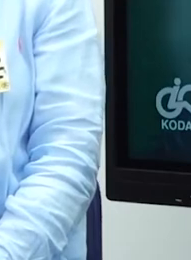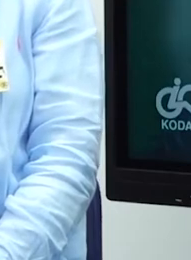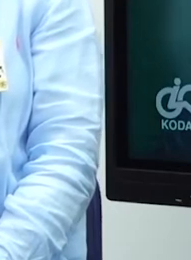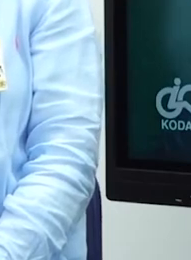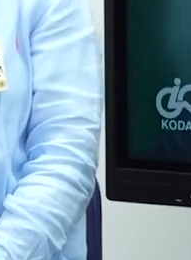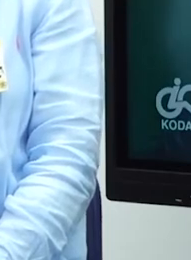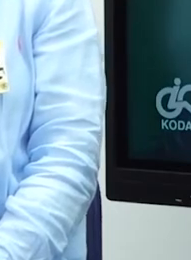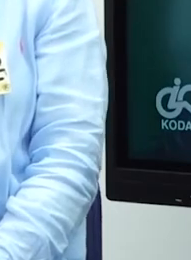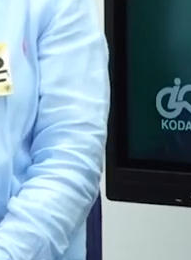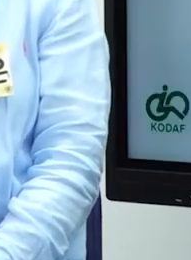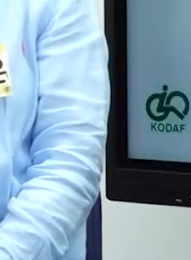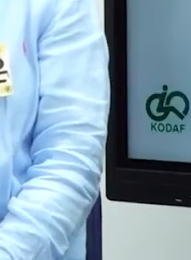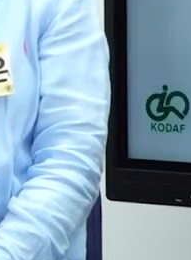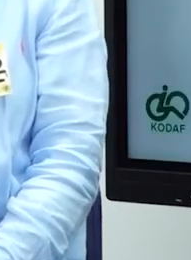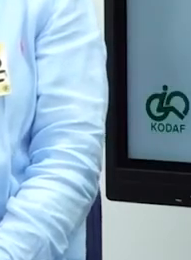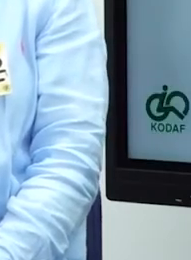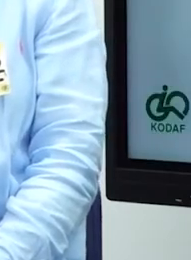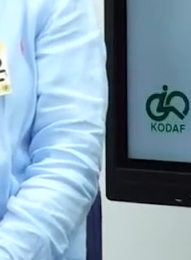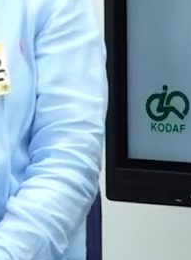저는 수어 언어를 사용하는,